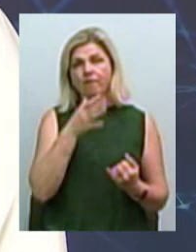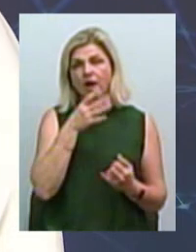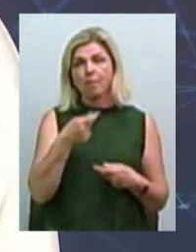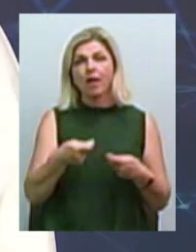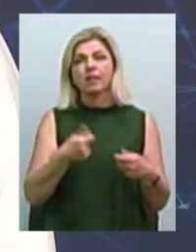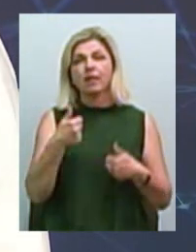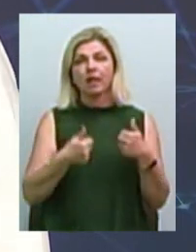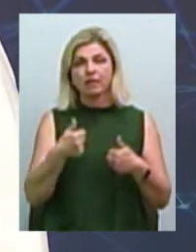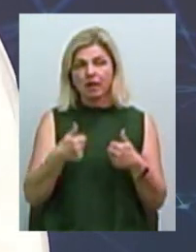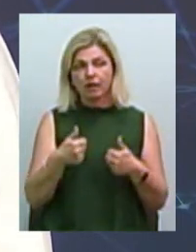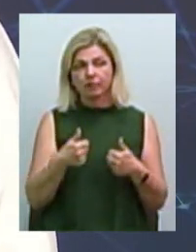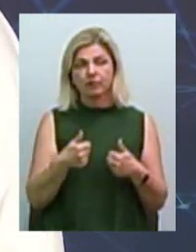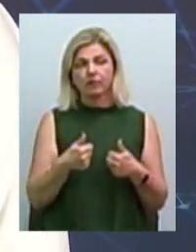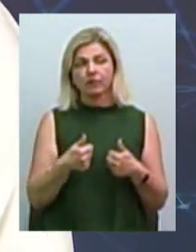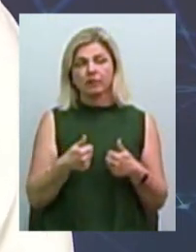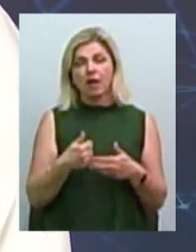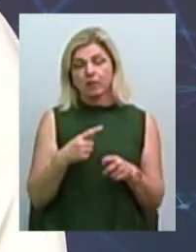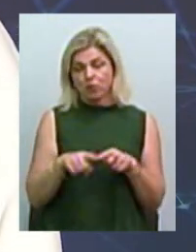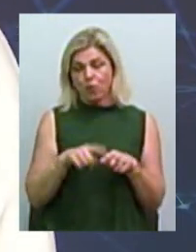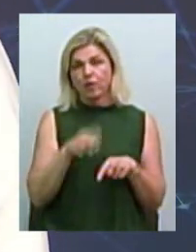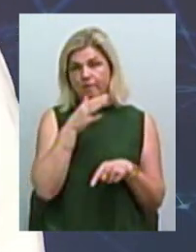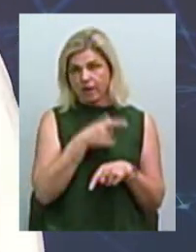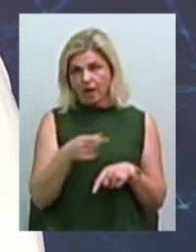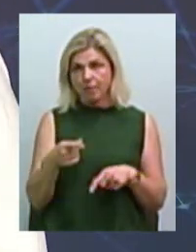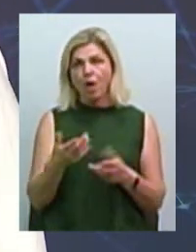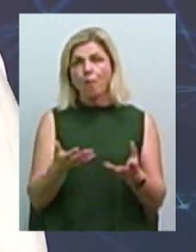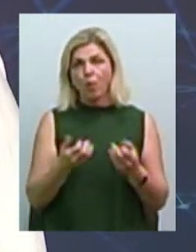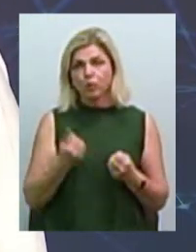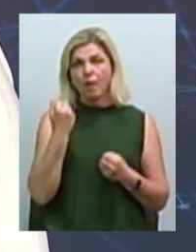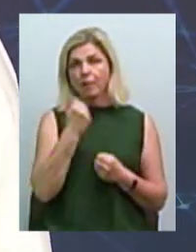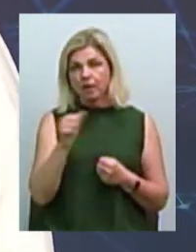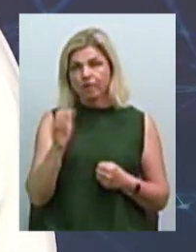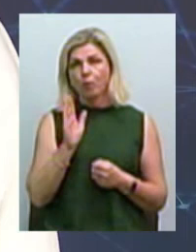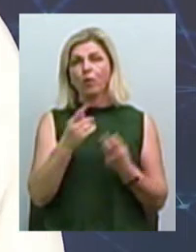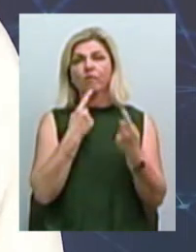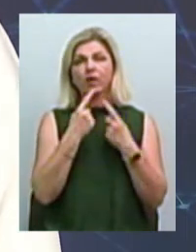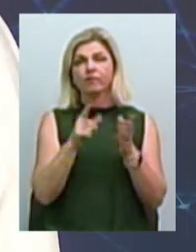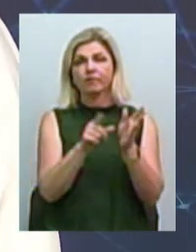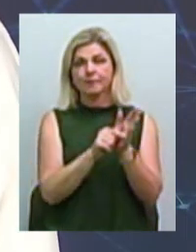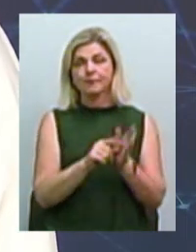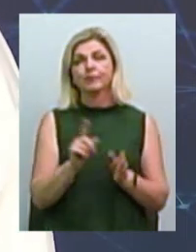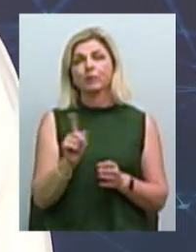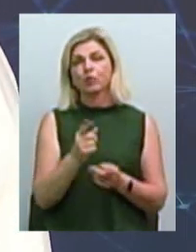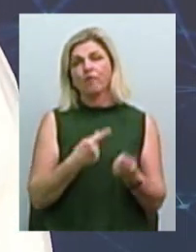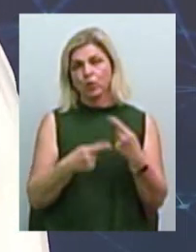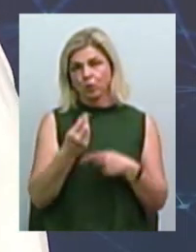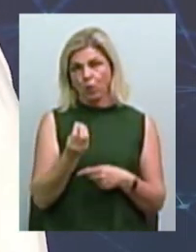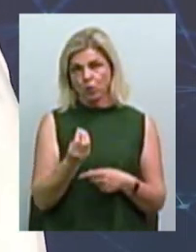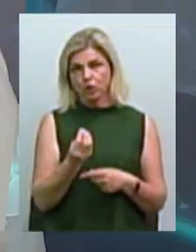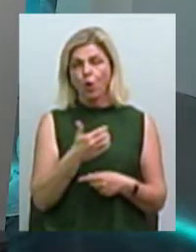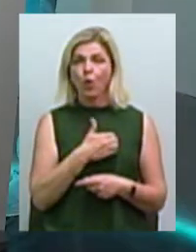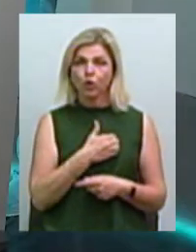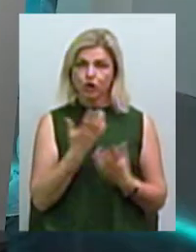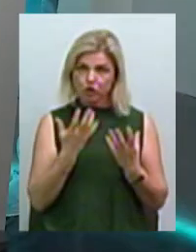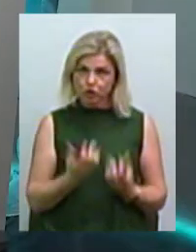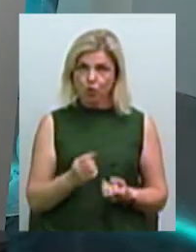і найближчим часом отримав переможця і будемо вести переговори з «Укравтодором», щоб нам повернули ці кошти. Хотів би